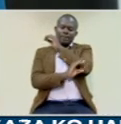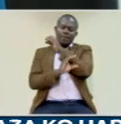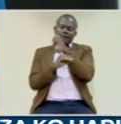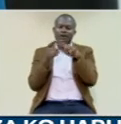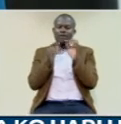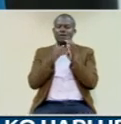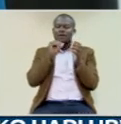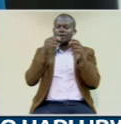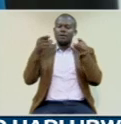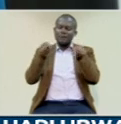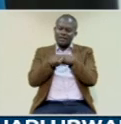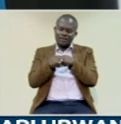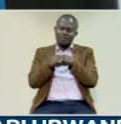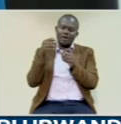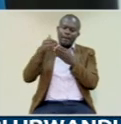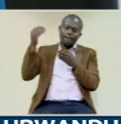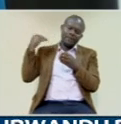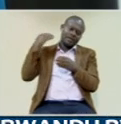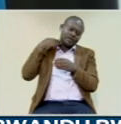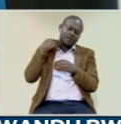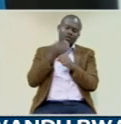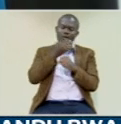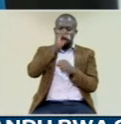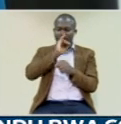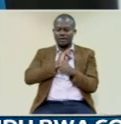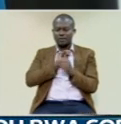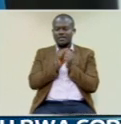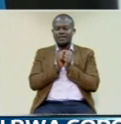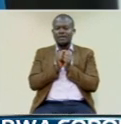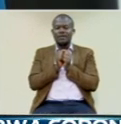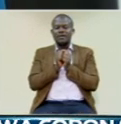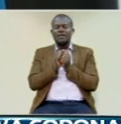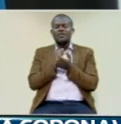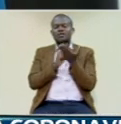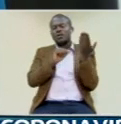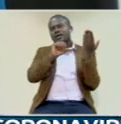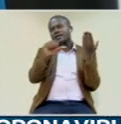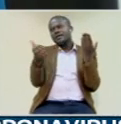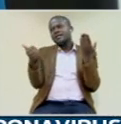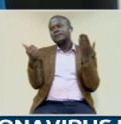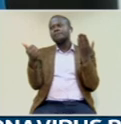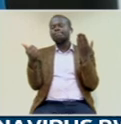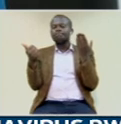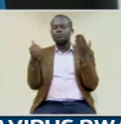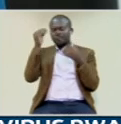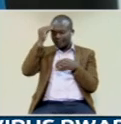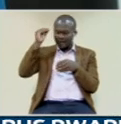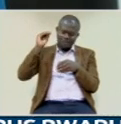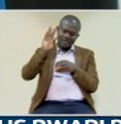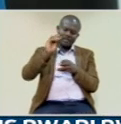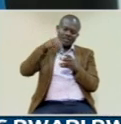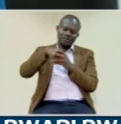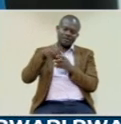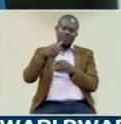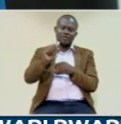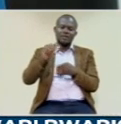kandi siko byari bimeze mbere ya genocide yakorewe abatutsi. Indi message yari irimo muri ubwo